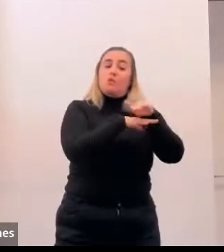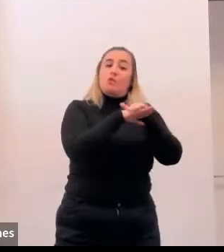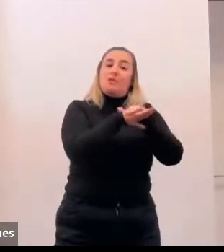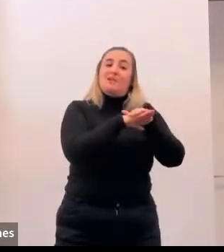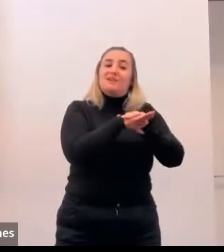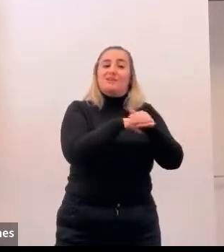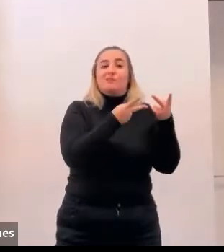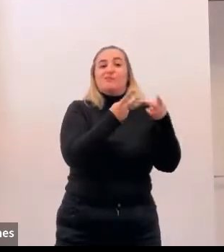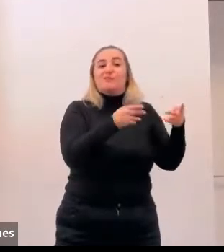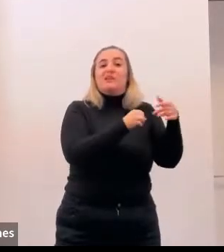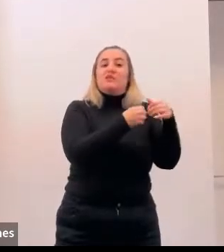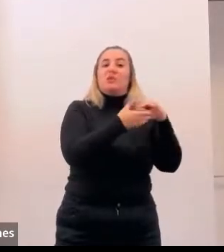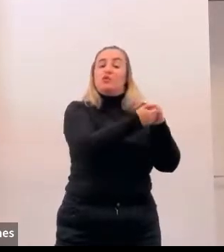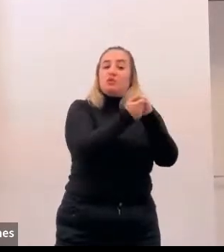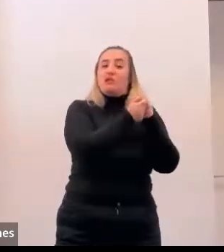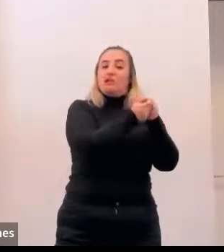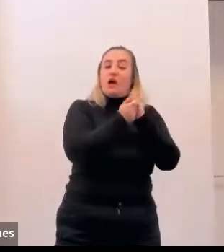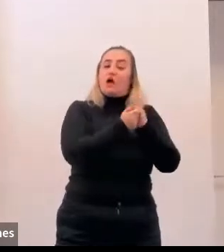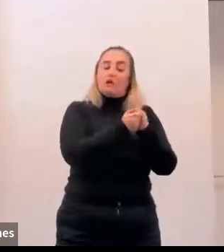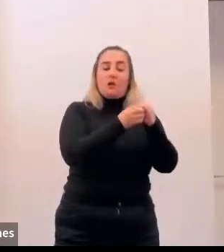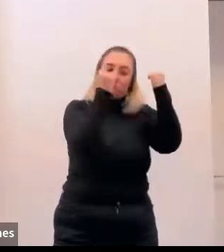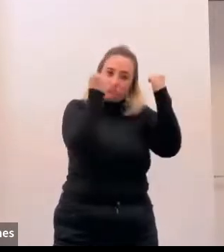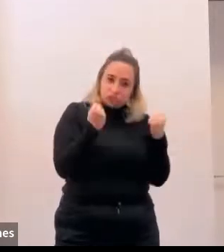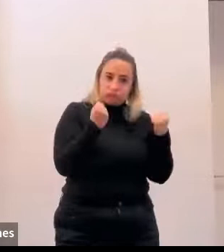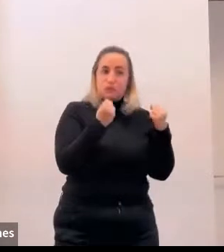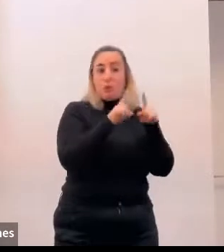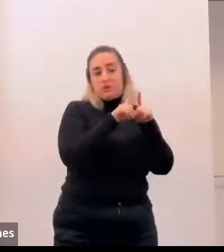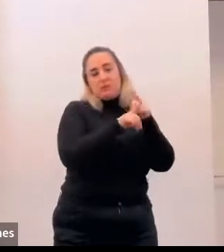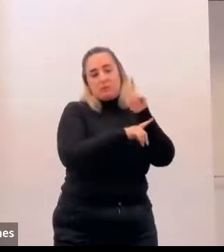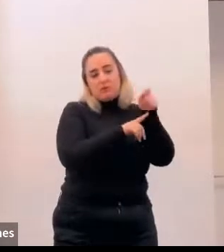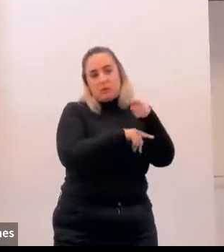solidarité forte et cohérente. Merci.